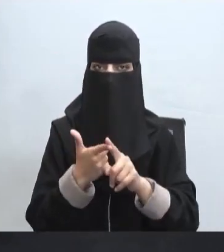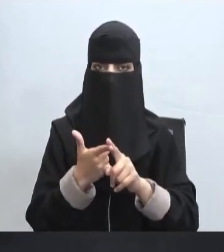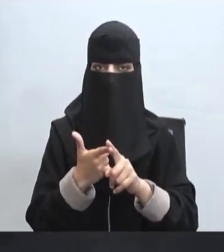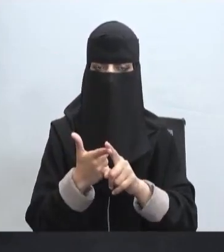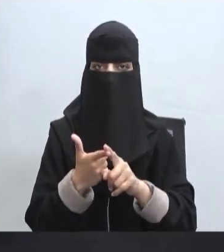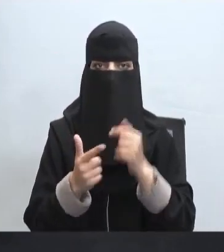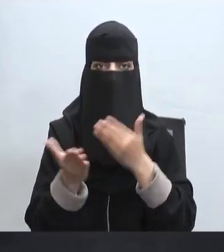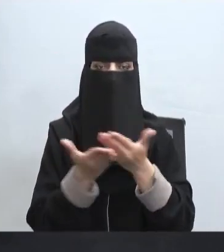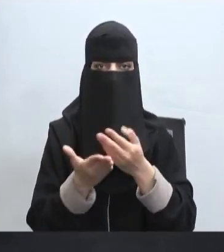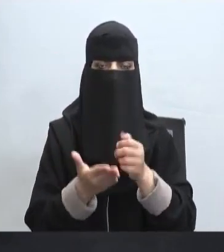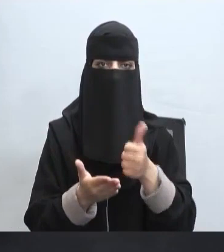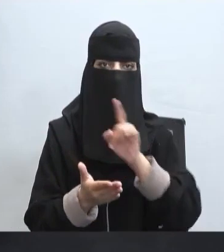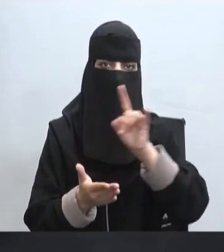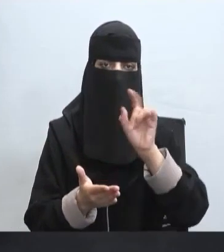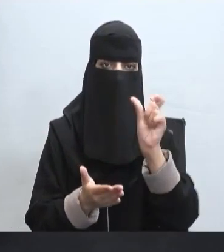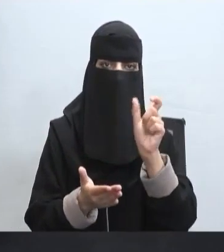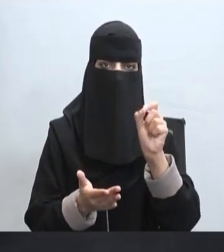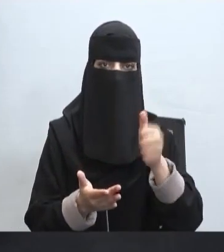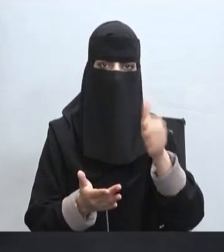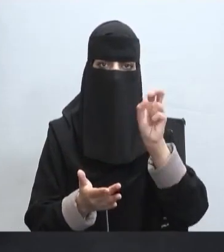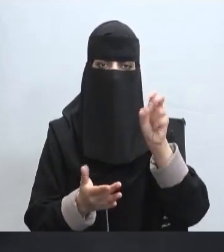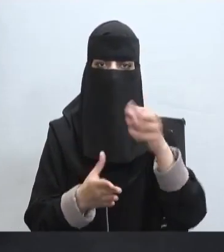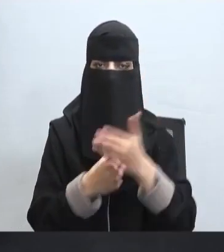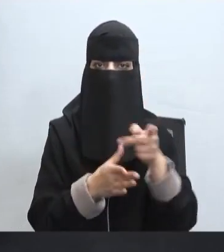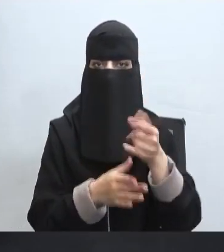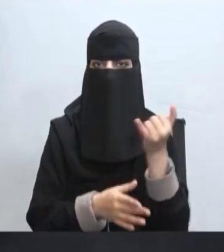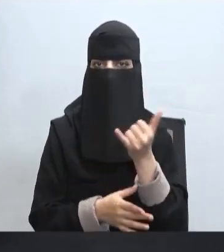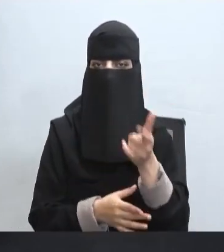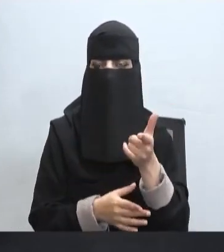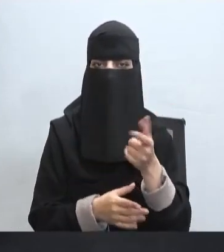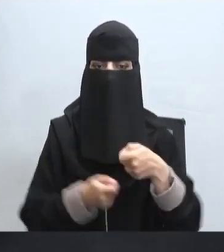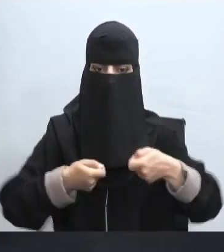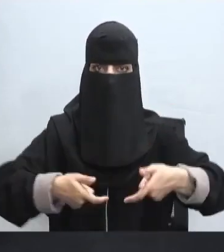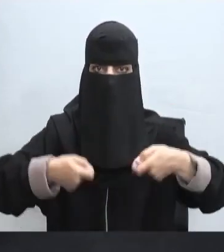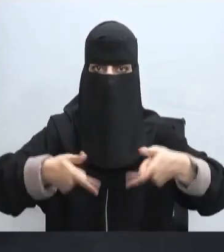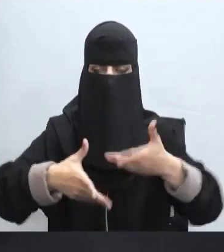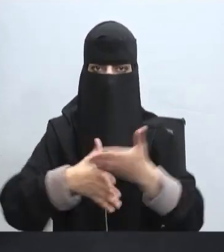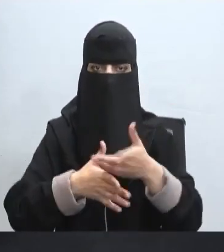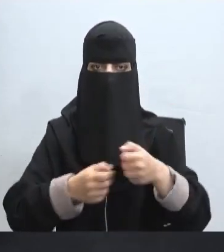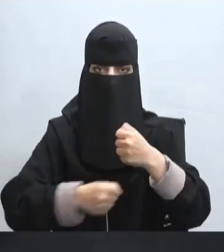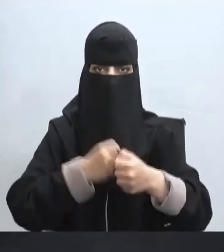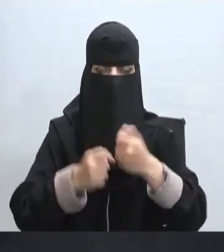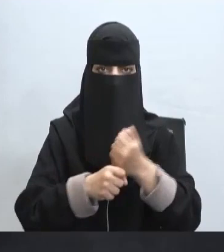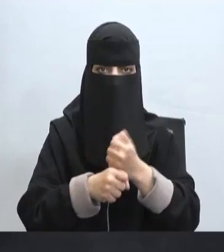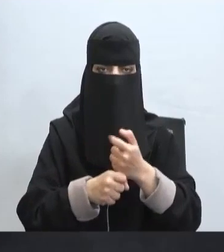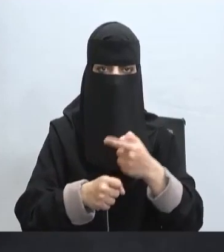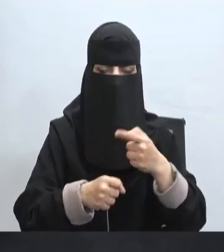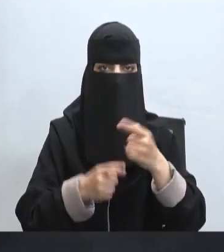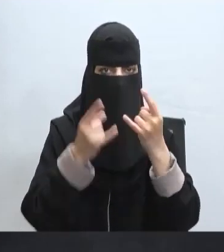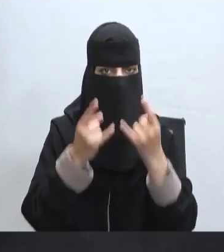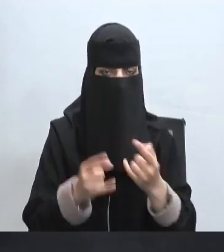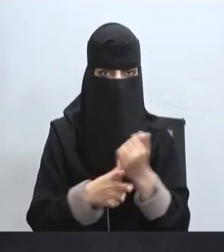الدخل تحدثنا عن الانفاق وذكرنا اهميه الانفاق وممارسه فاق بطريقه